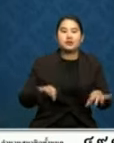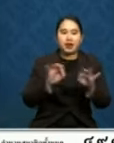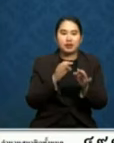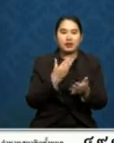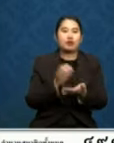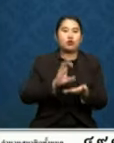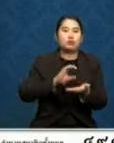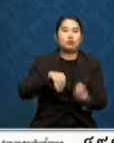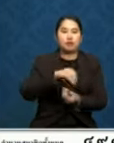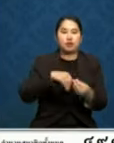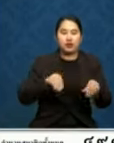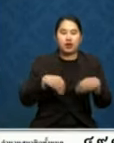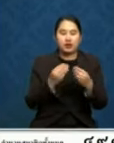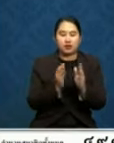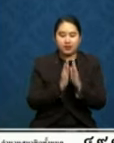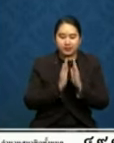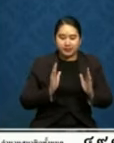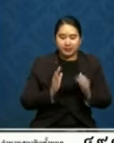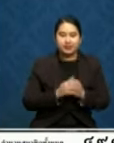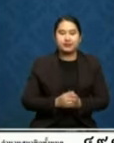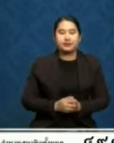บยุติธรรมค่ะขอบพระคุณค่ะท่านประธาน